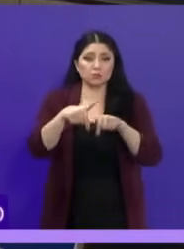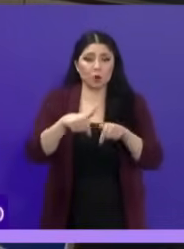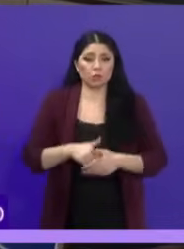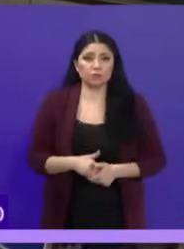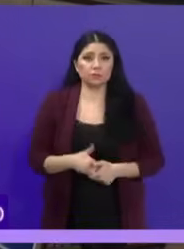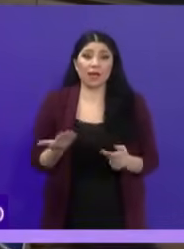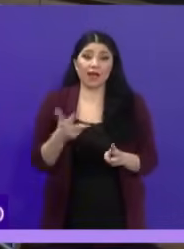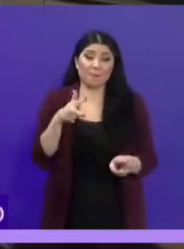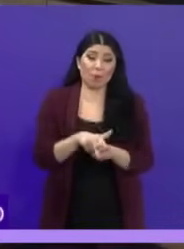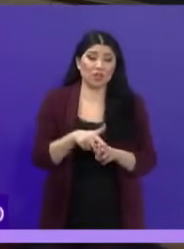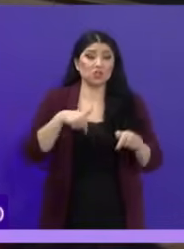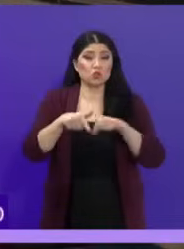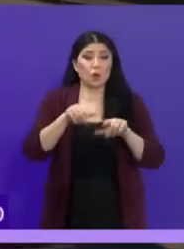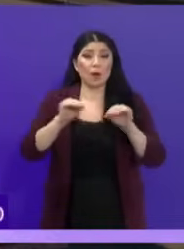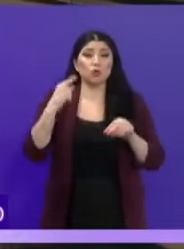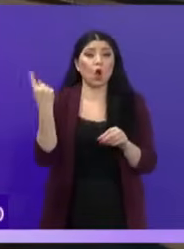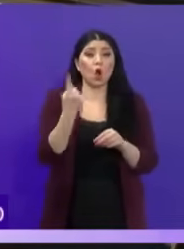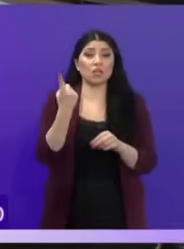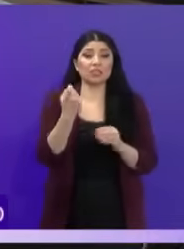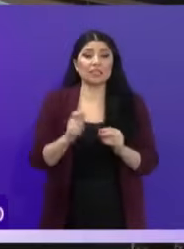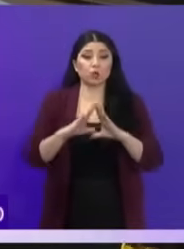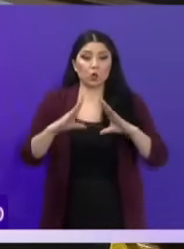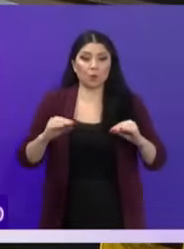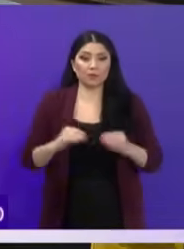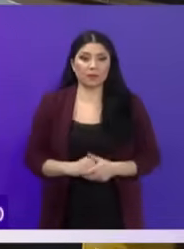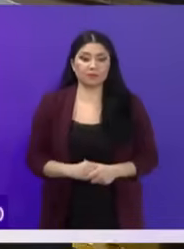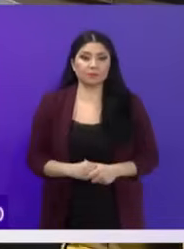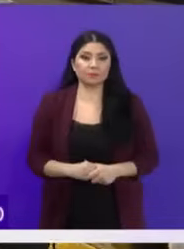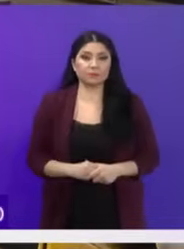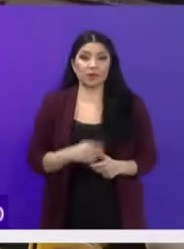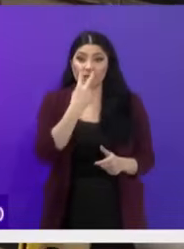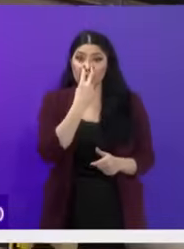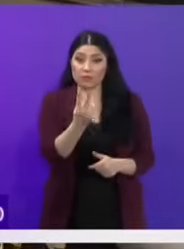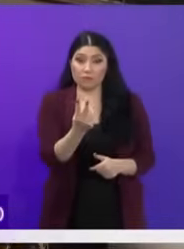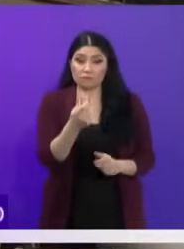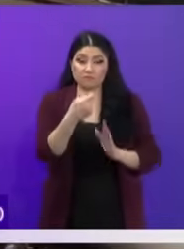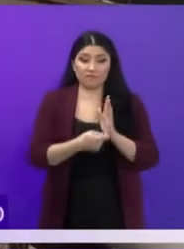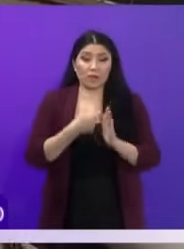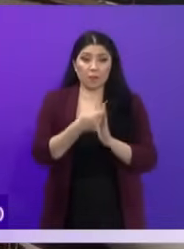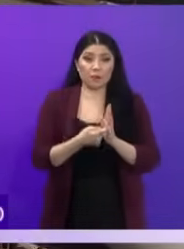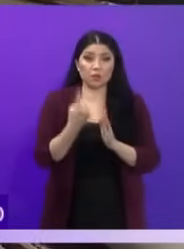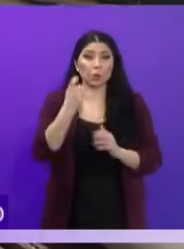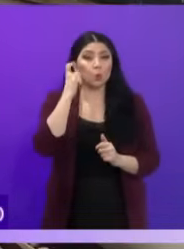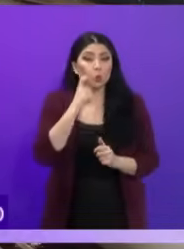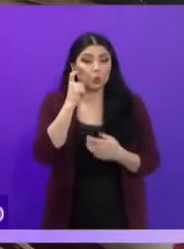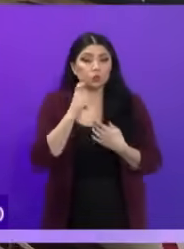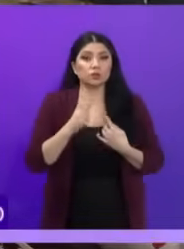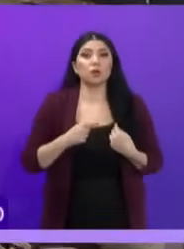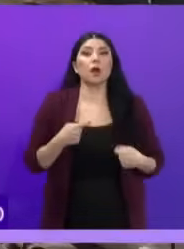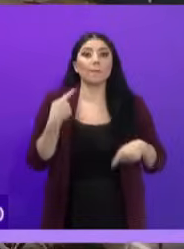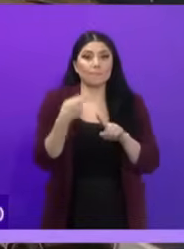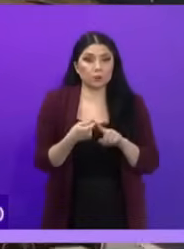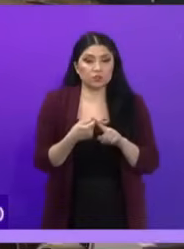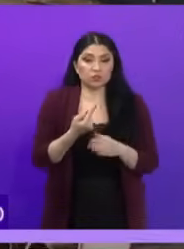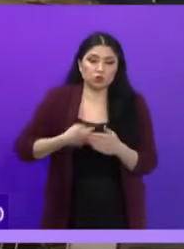care blochează circulația în mai multe orașe din țară și vedem, am văzut imagini din Cluj. De asemenea,